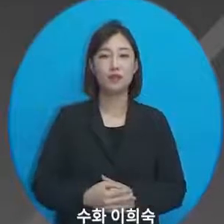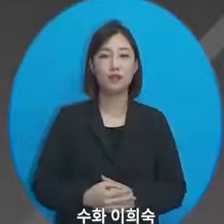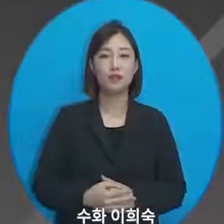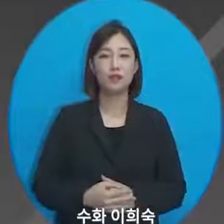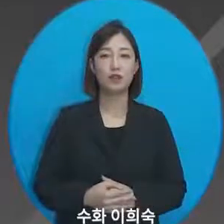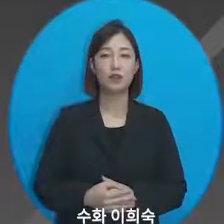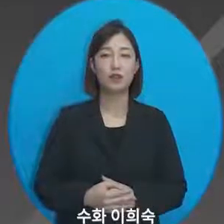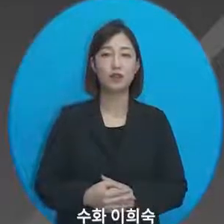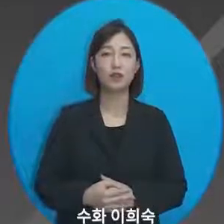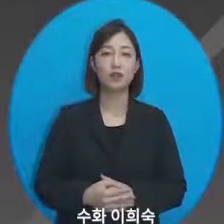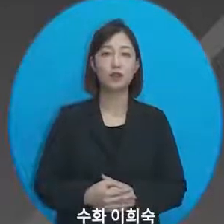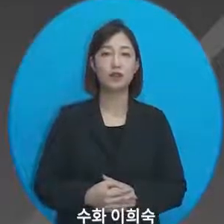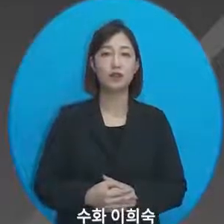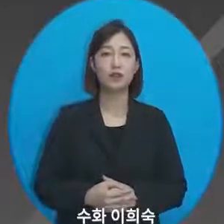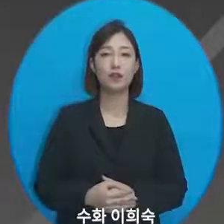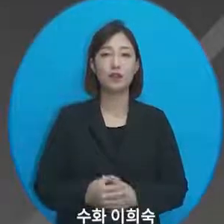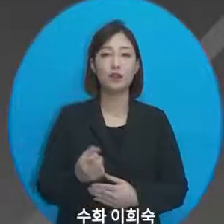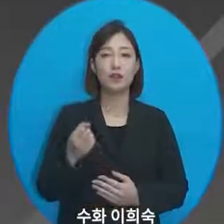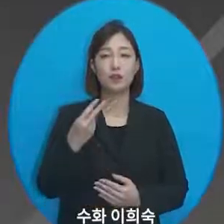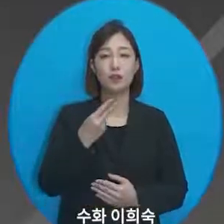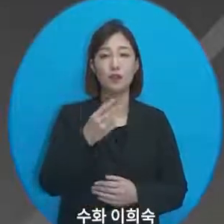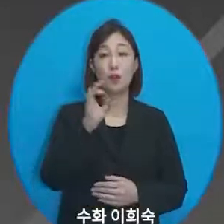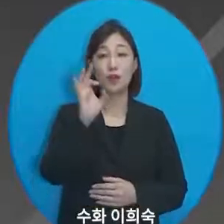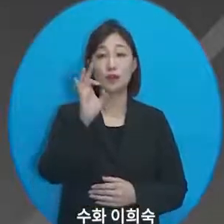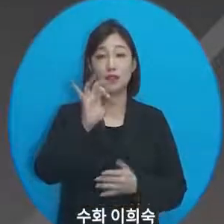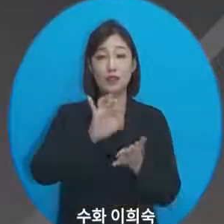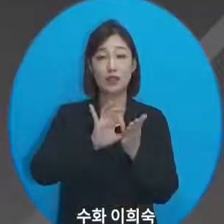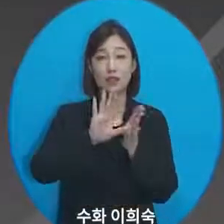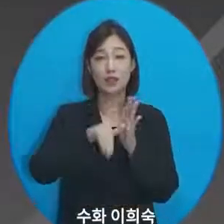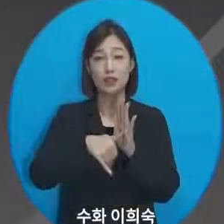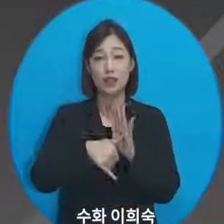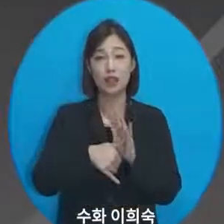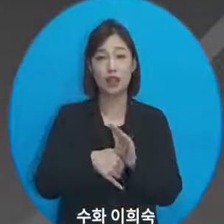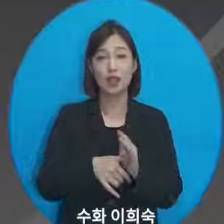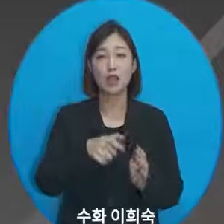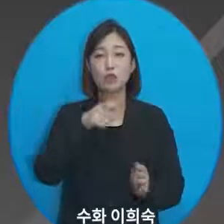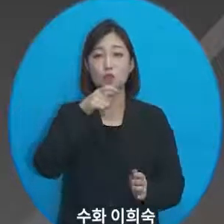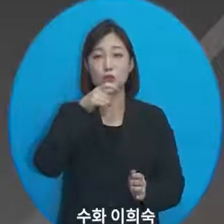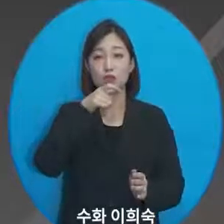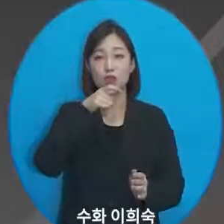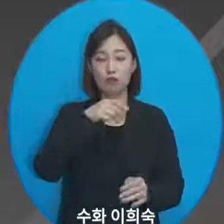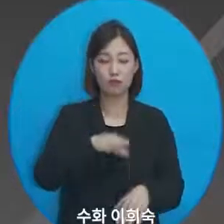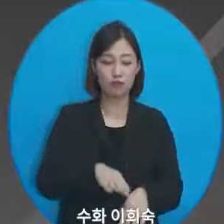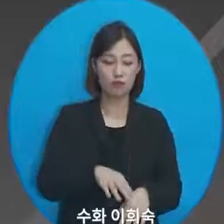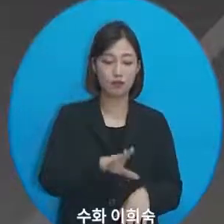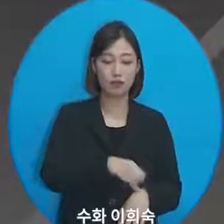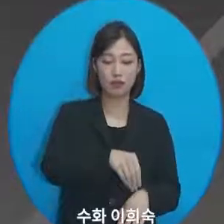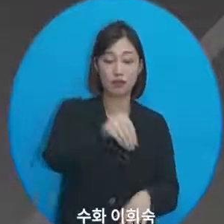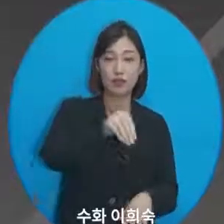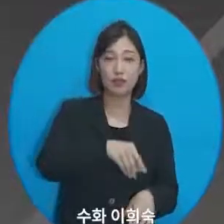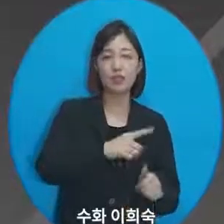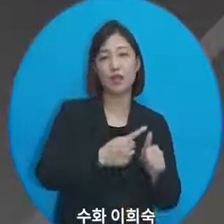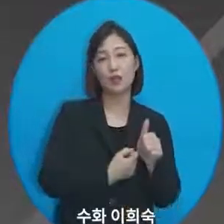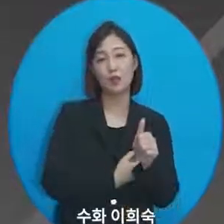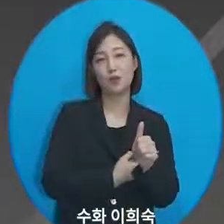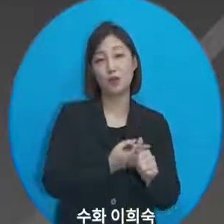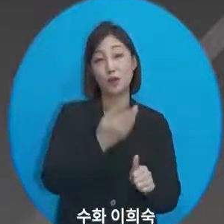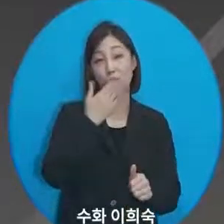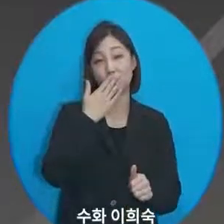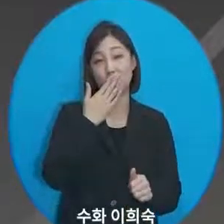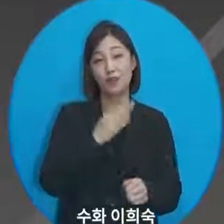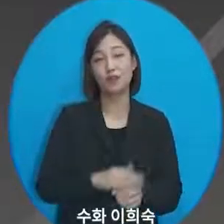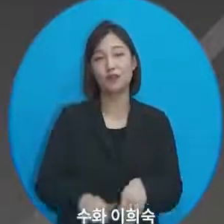또한 보여지는 변기는 자동으로 변기를 열고 닫을 수 있는 시스템이고요. 또